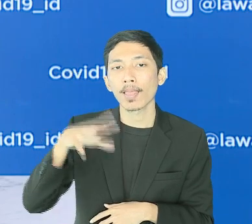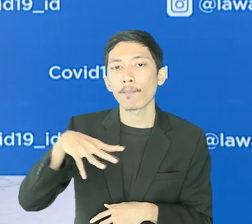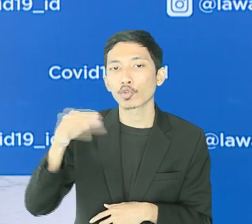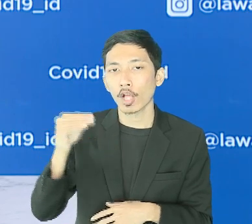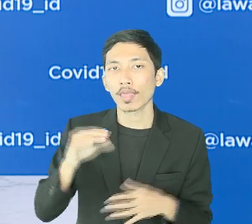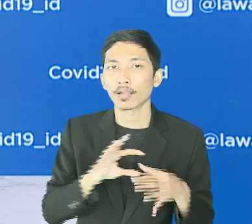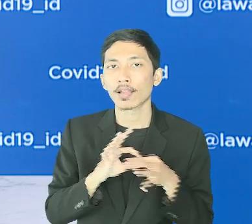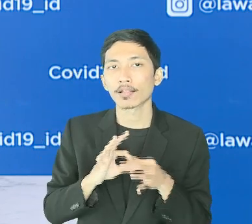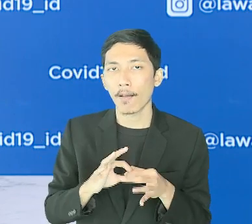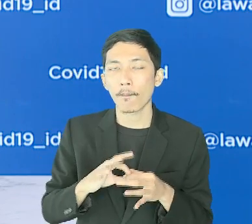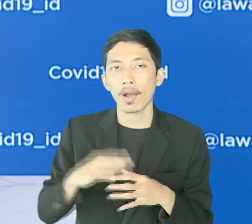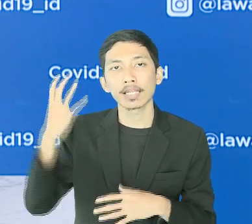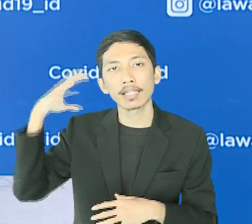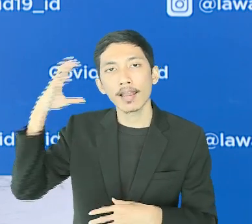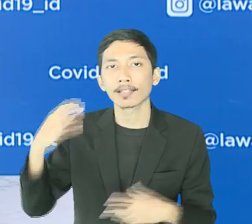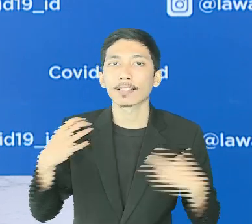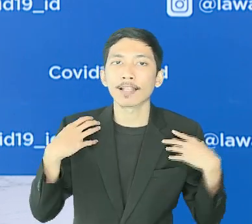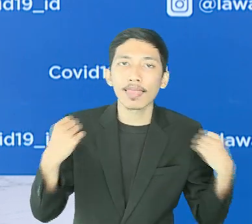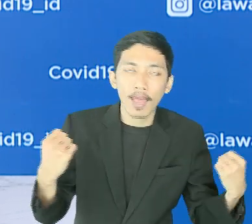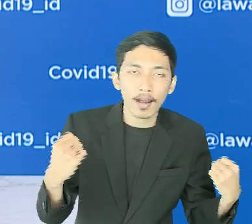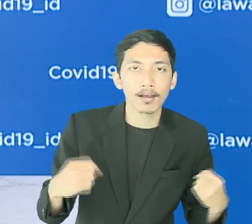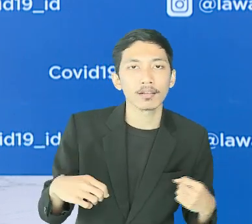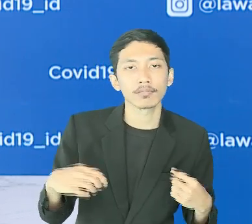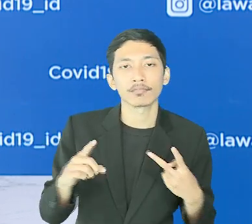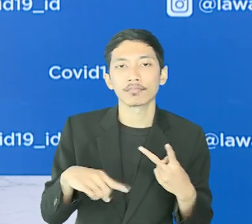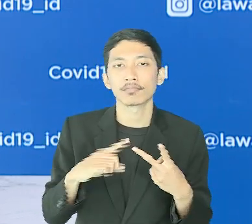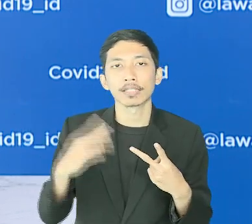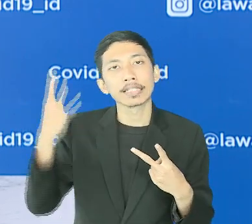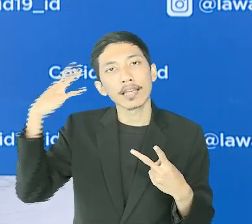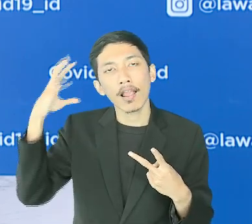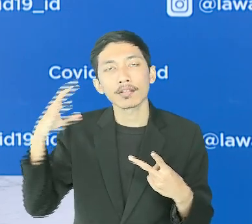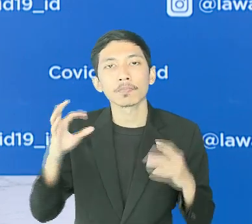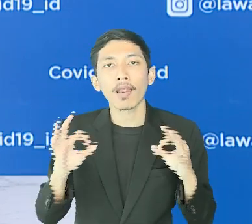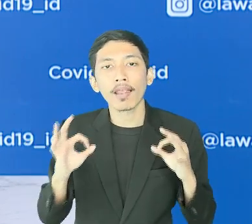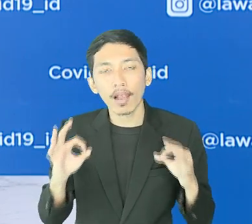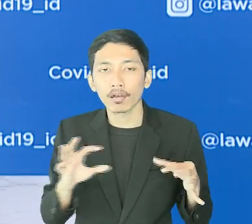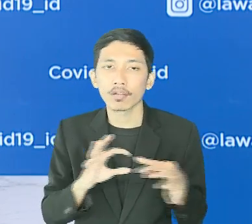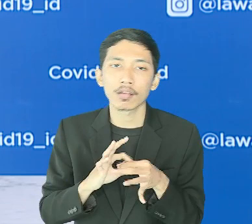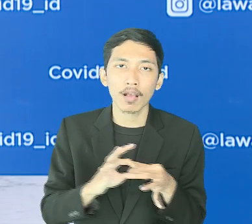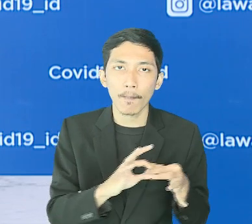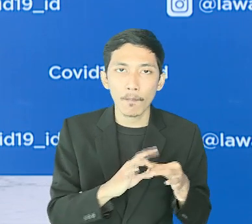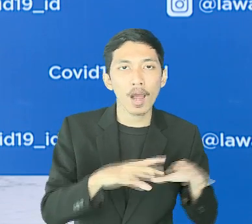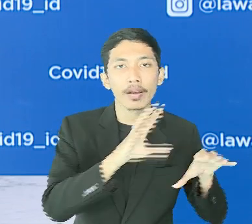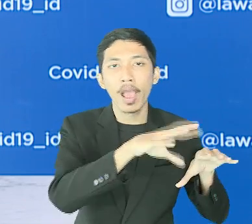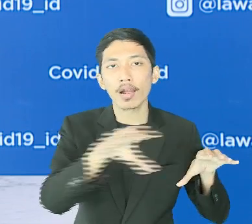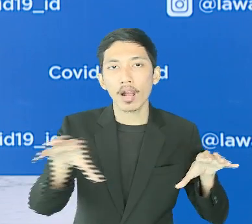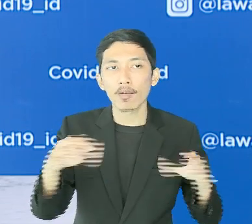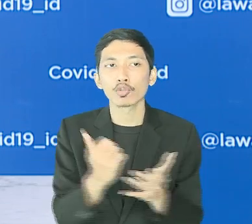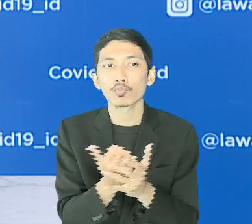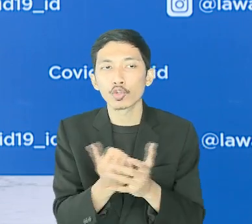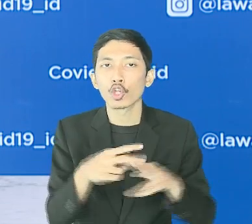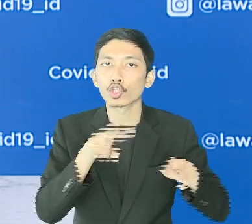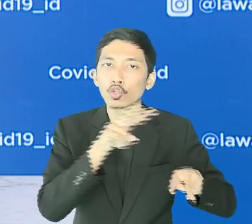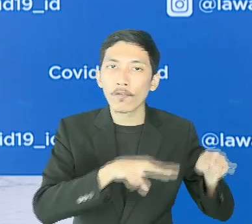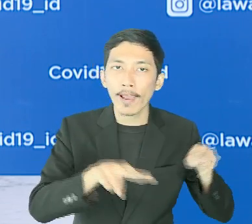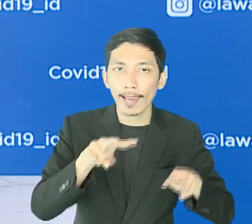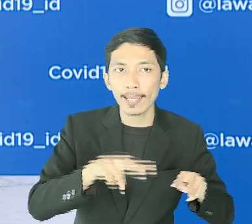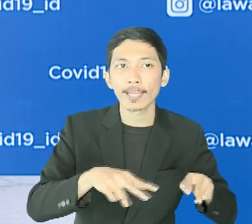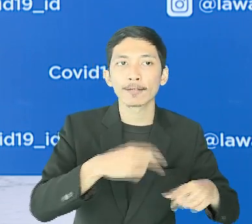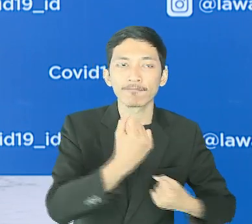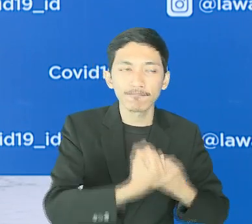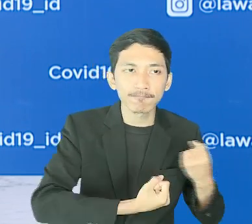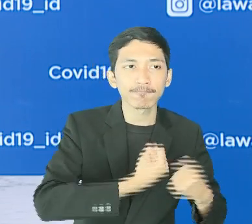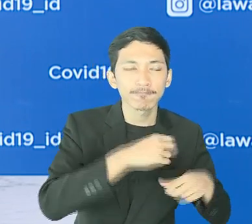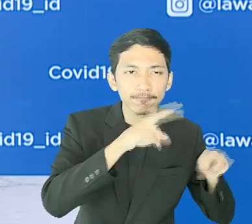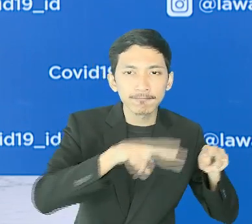Dinas Kesehatan dan Dinas Pendidikan di masing-masing daerah terus melakukan surveillance baik aktif maupun